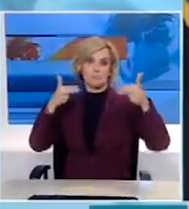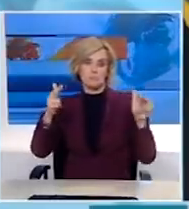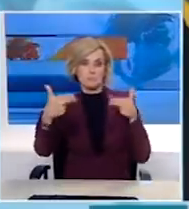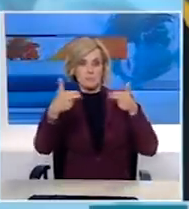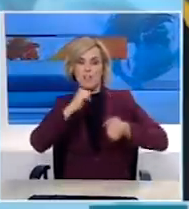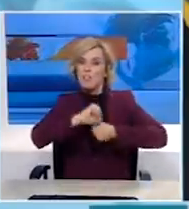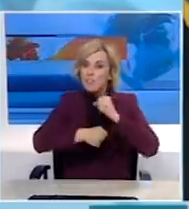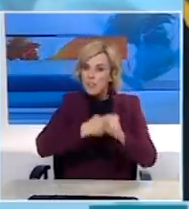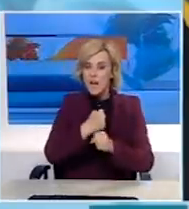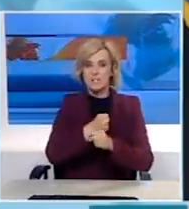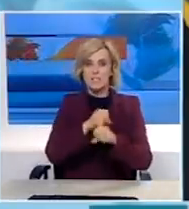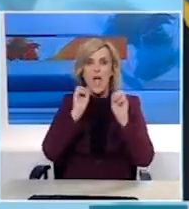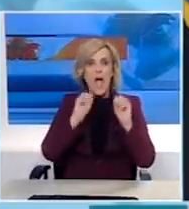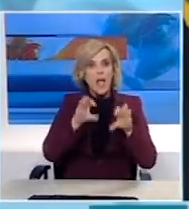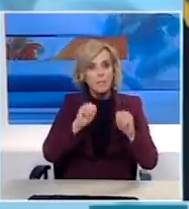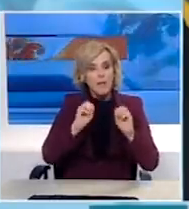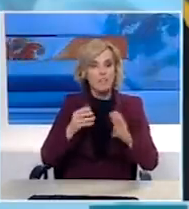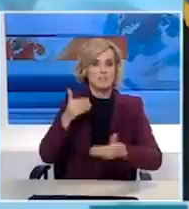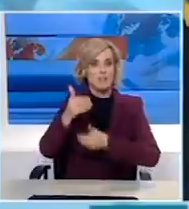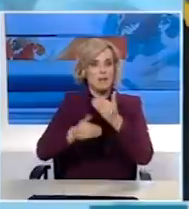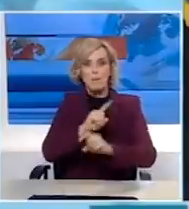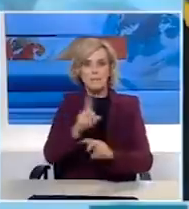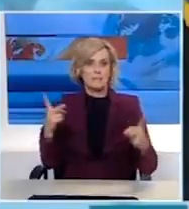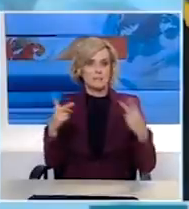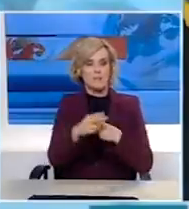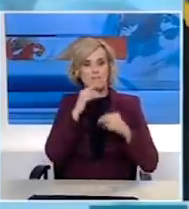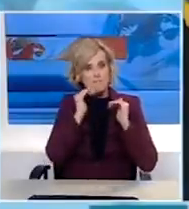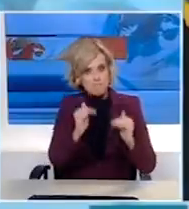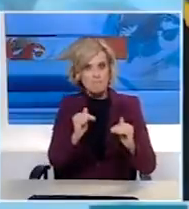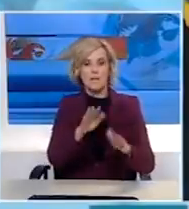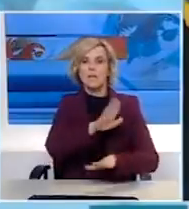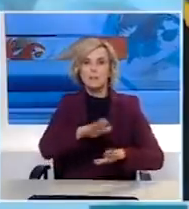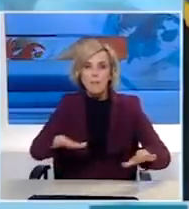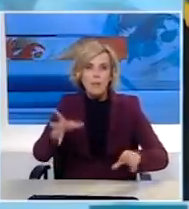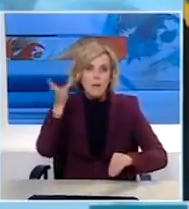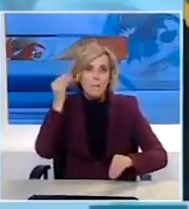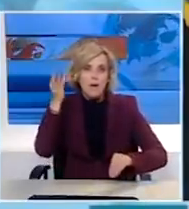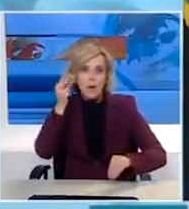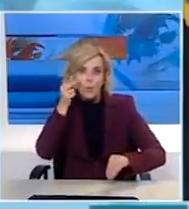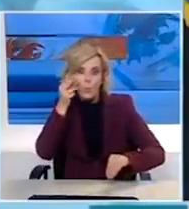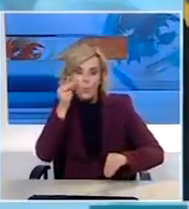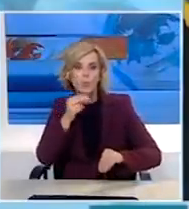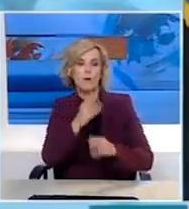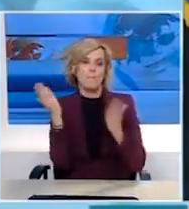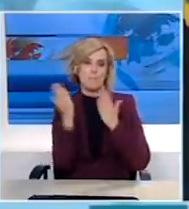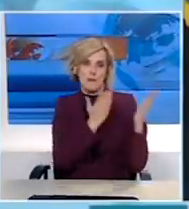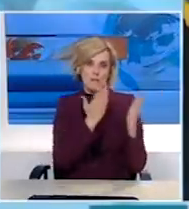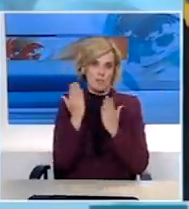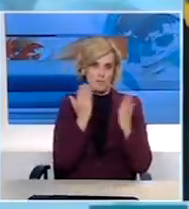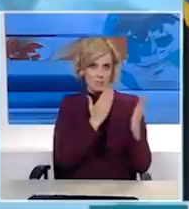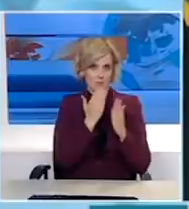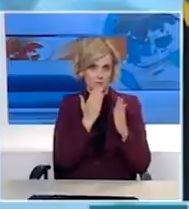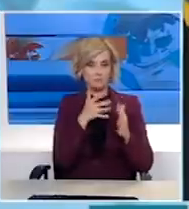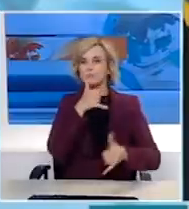σχέδιο δράσης προκειμένου η εκπαιδευτική διαδικασία να παραμείνει ενεργή, να παραμείνει γόνιμη. Πιο συγκεκριμένα, μέσω